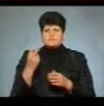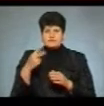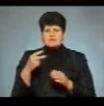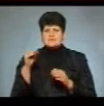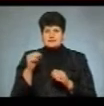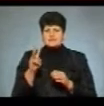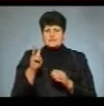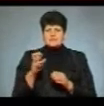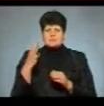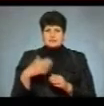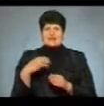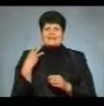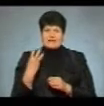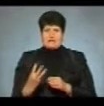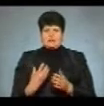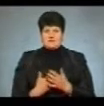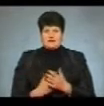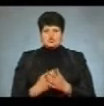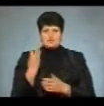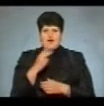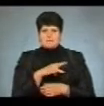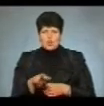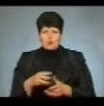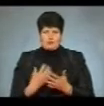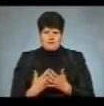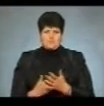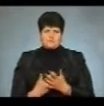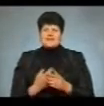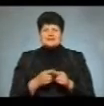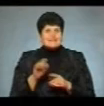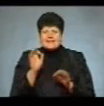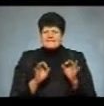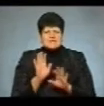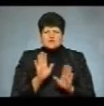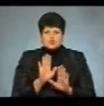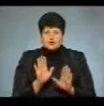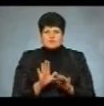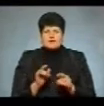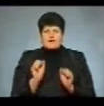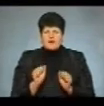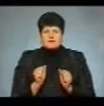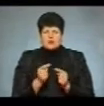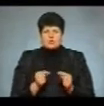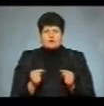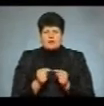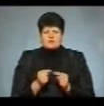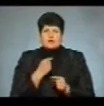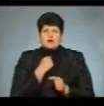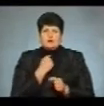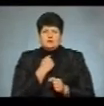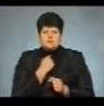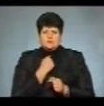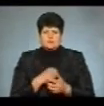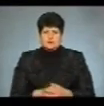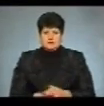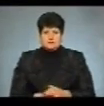20 тисяч 353, так, умовно, чи там 2 мільйони, так? Тобто це не відсотки рахується, а голосуються конкретні, а мається на увазі конкретні